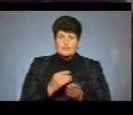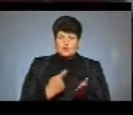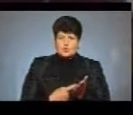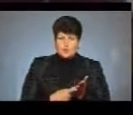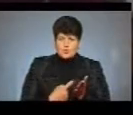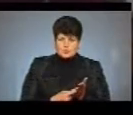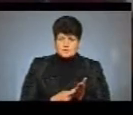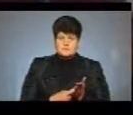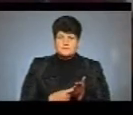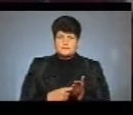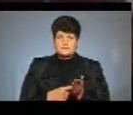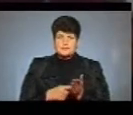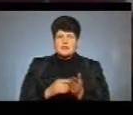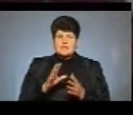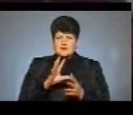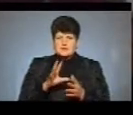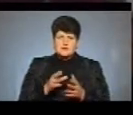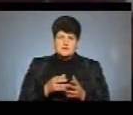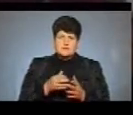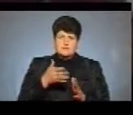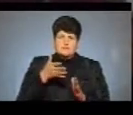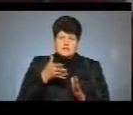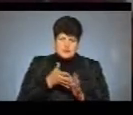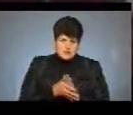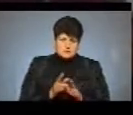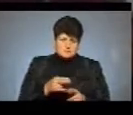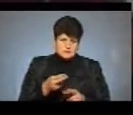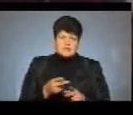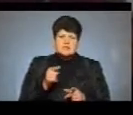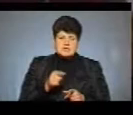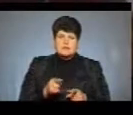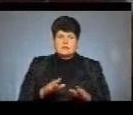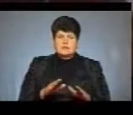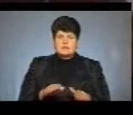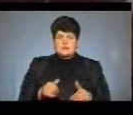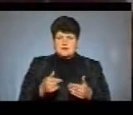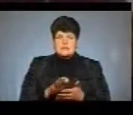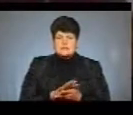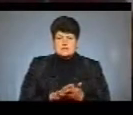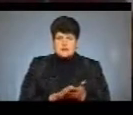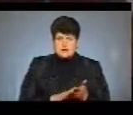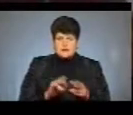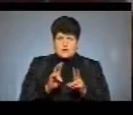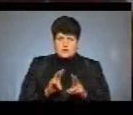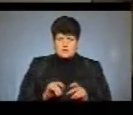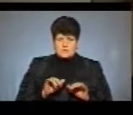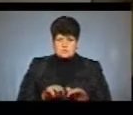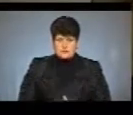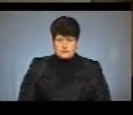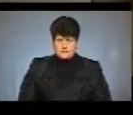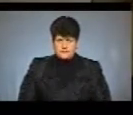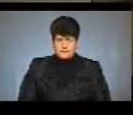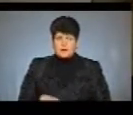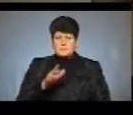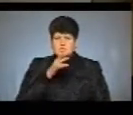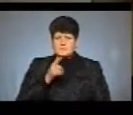порядку, декларувати всі ті витрати, які ви несете у зв'язку із поданою позовною заявою і розгляданою справою. Під